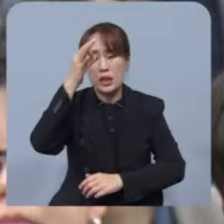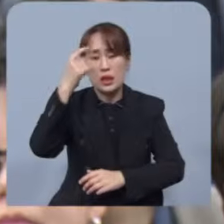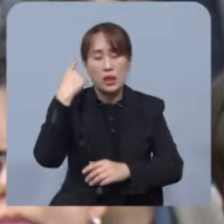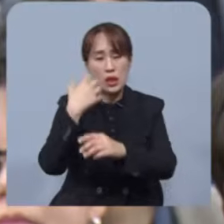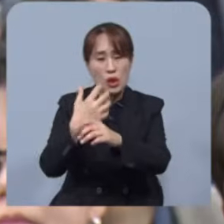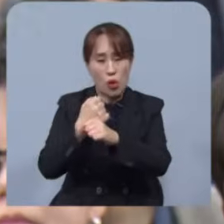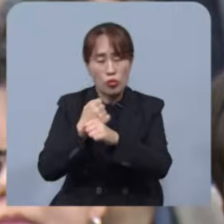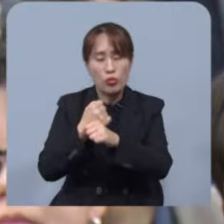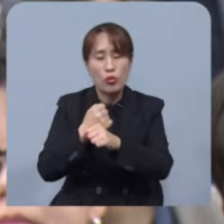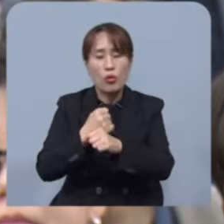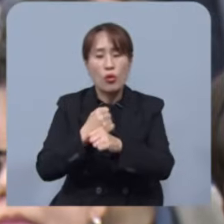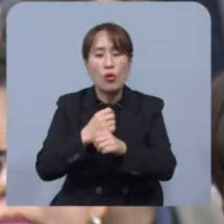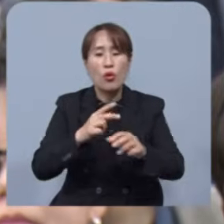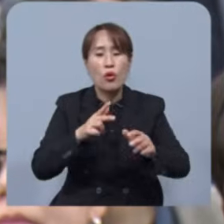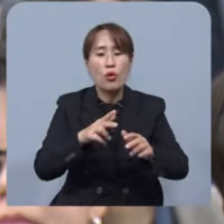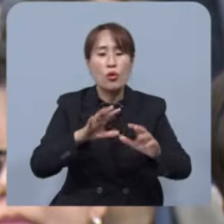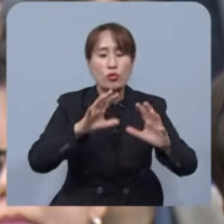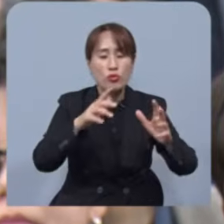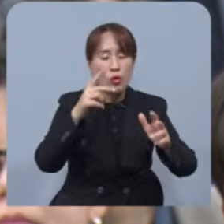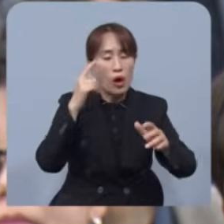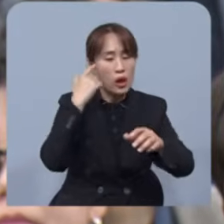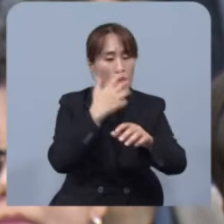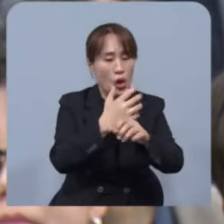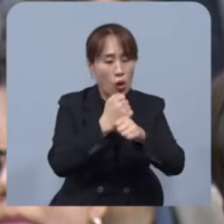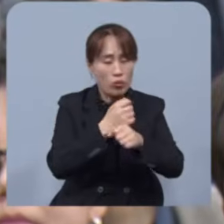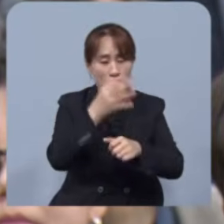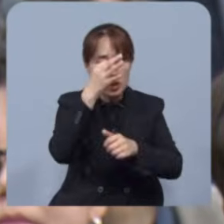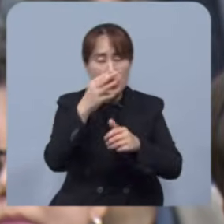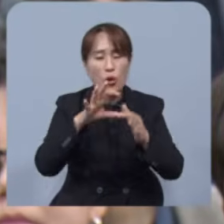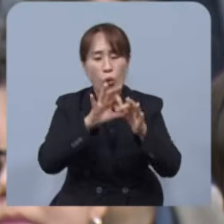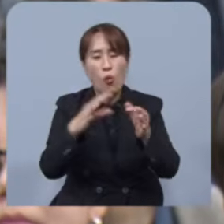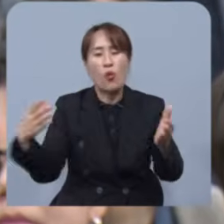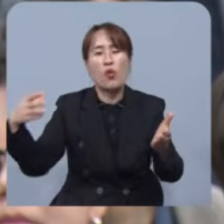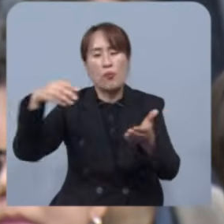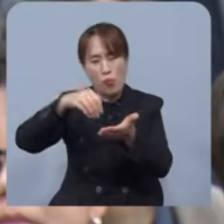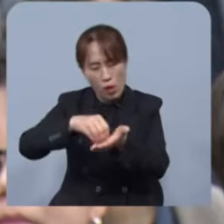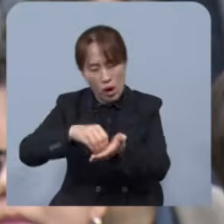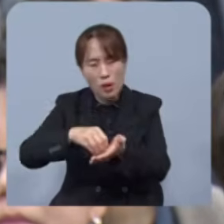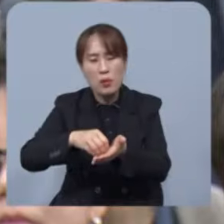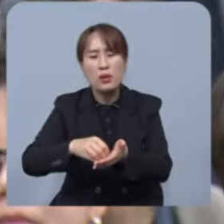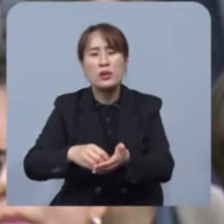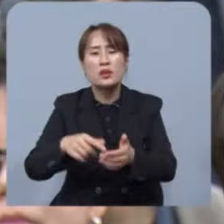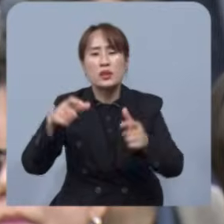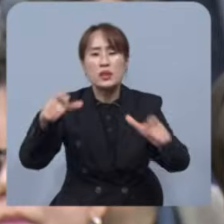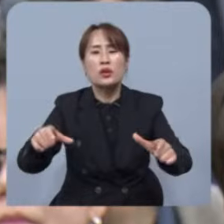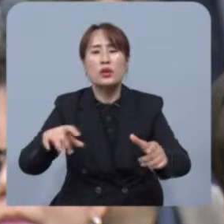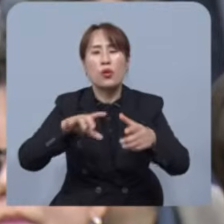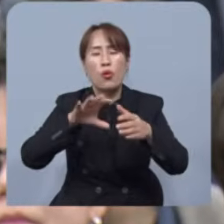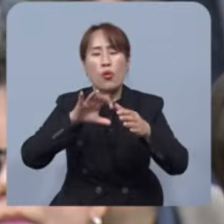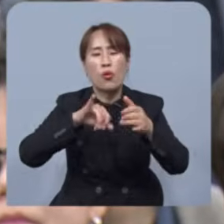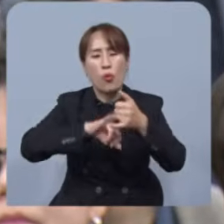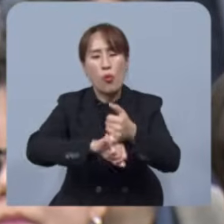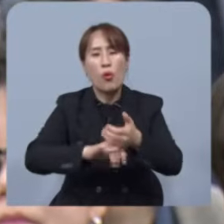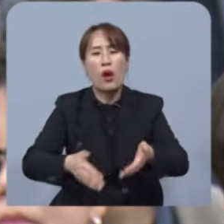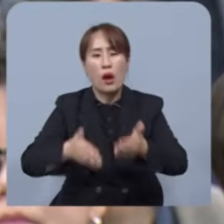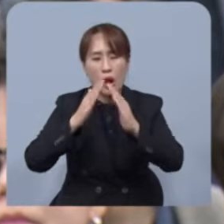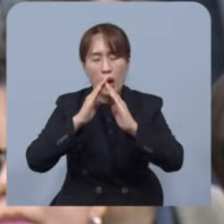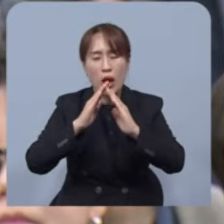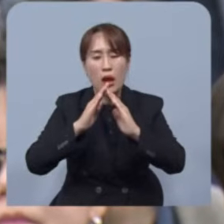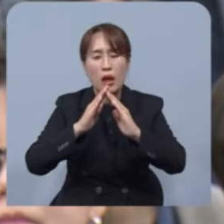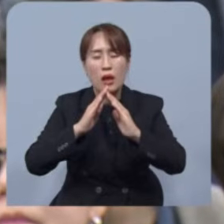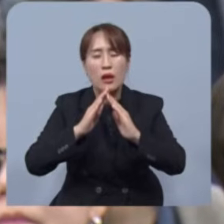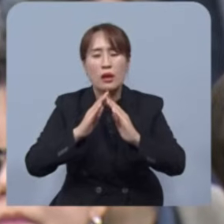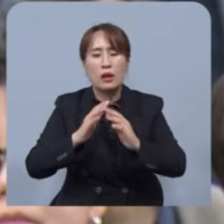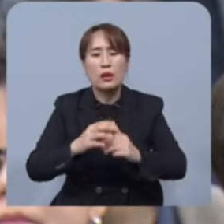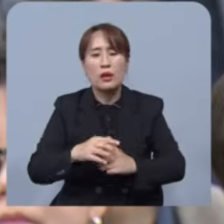연구 기능이 국가 연구 기능과 결합된 형태로 지역에서 함께 할 수 있는 그런 형태로 좀 가주는